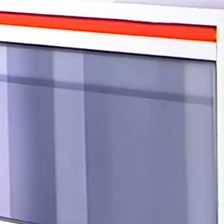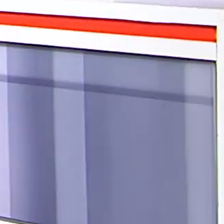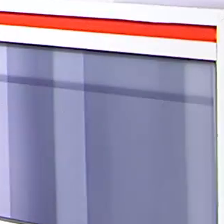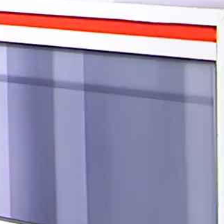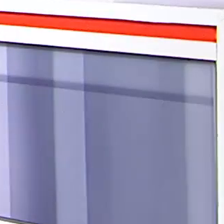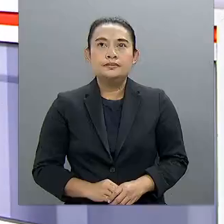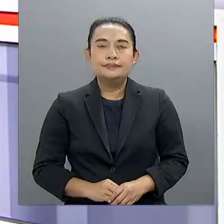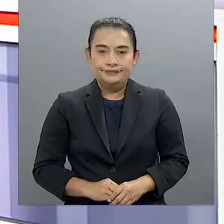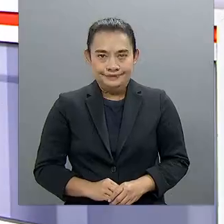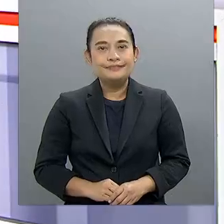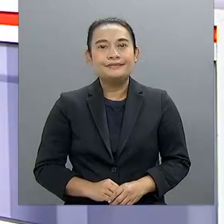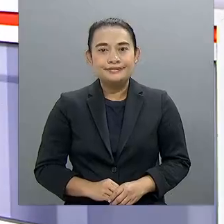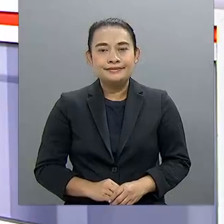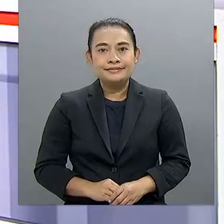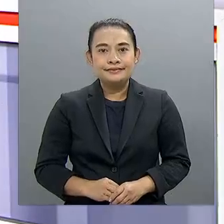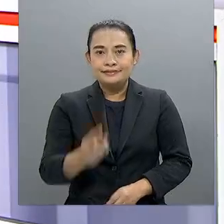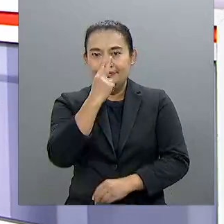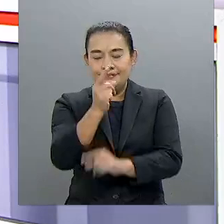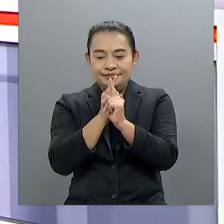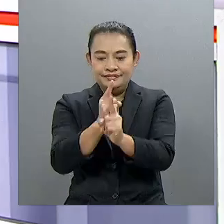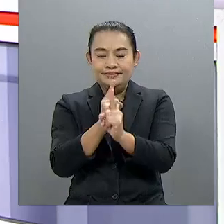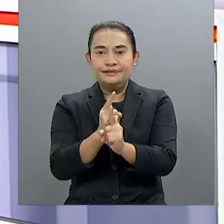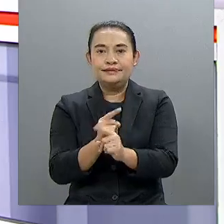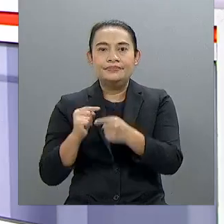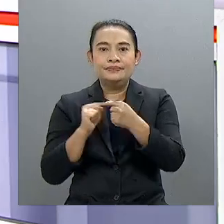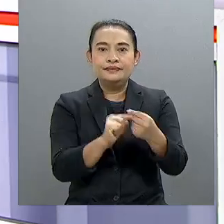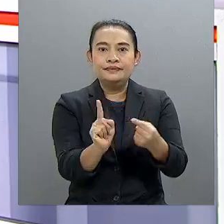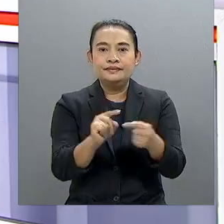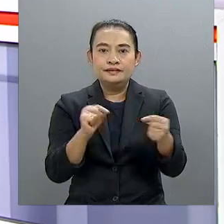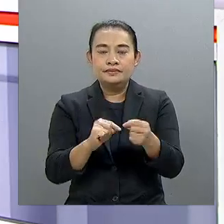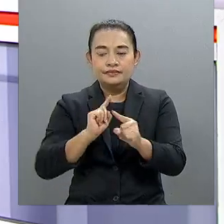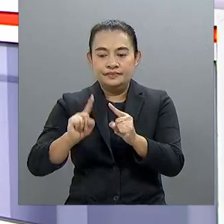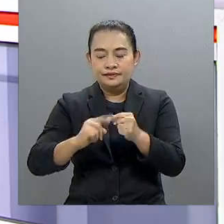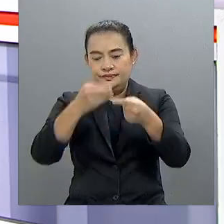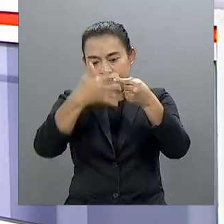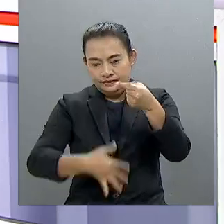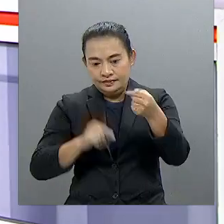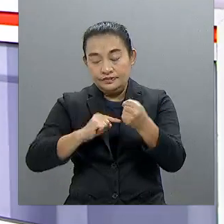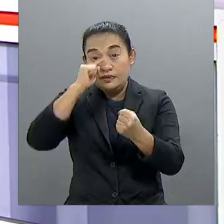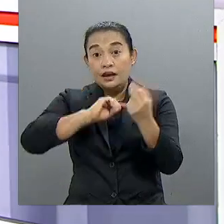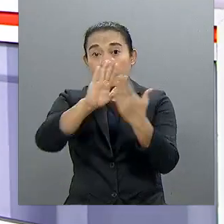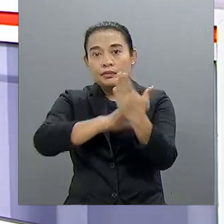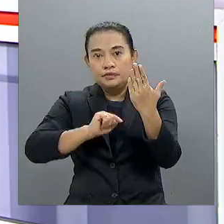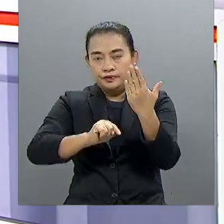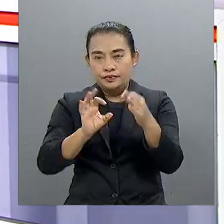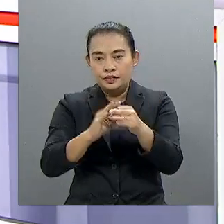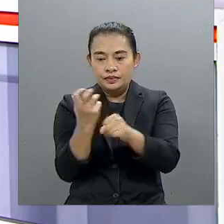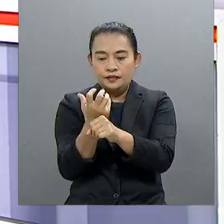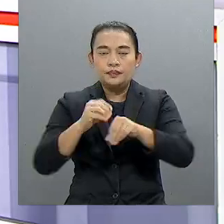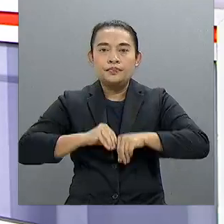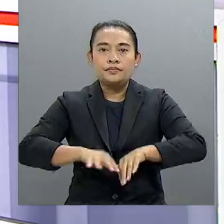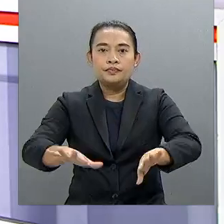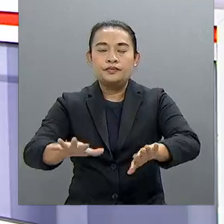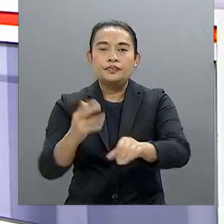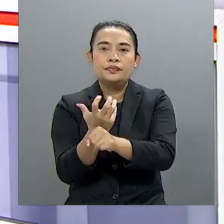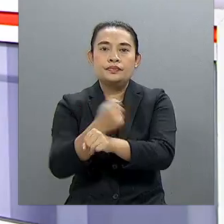ตลับมาตดตามช่วงสีสารวาร้ตี้นะครับหลักไเรื่องราวทั่วไทยนำมาเสิมใหคณผชมผ่านทางหน้าจอของไทย PBSใครทต